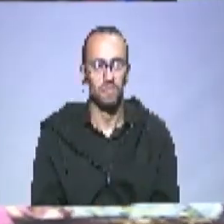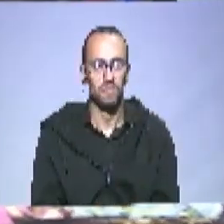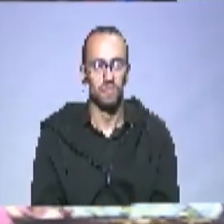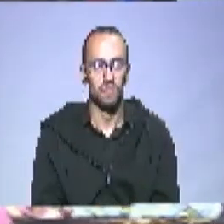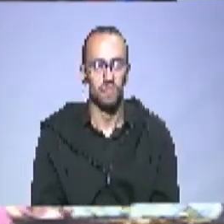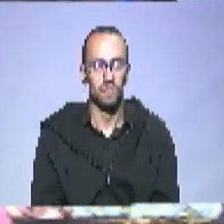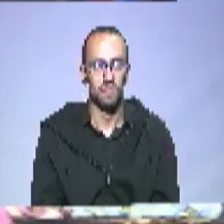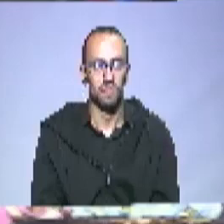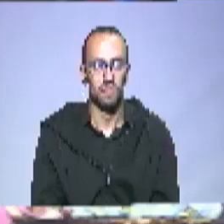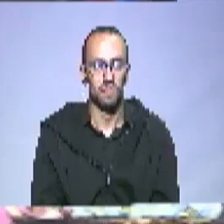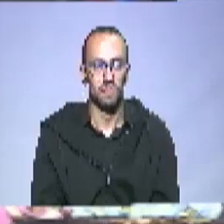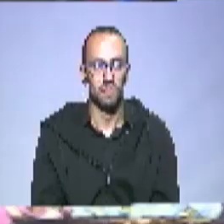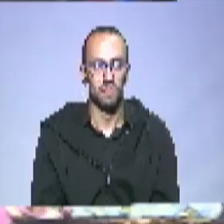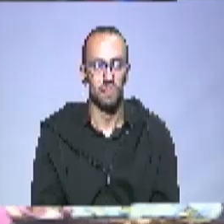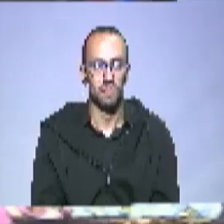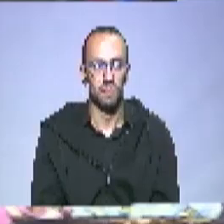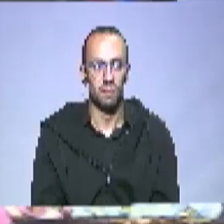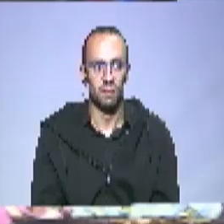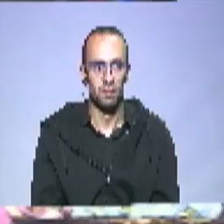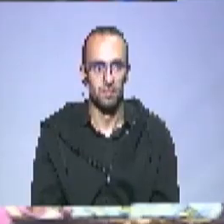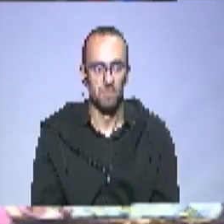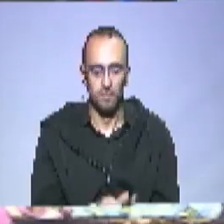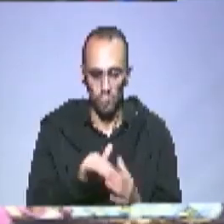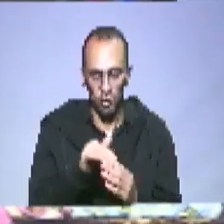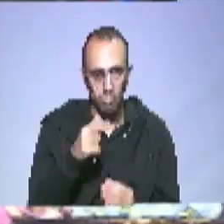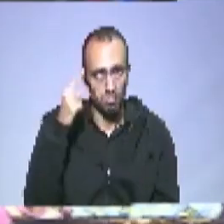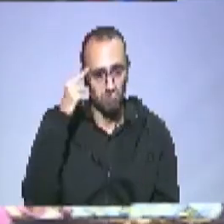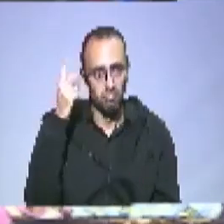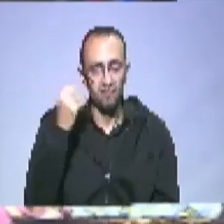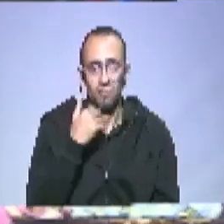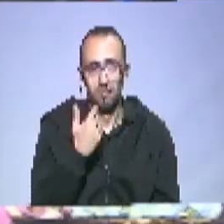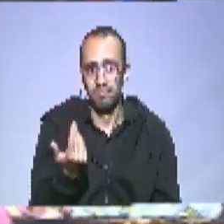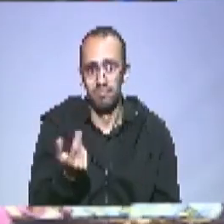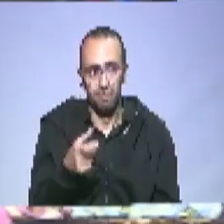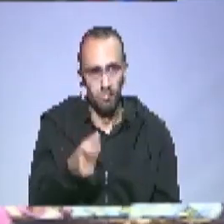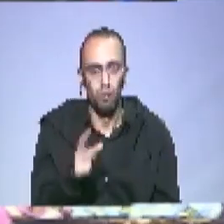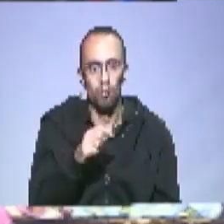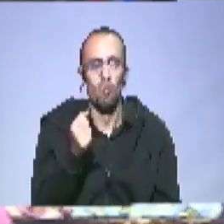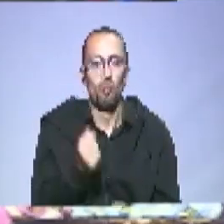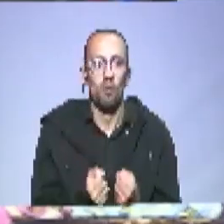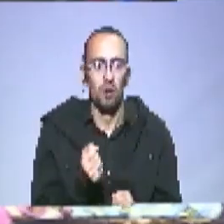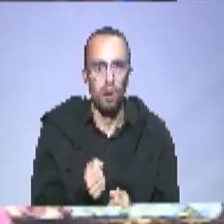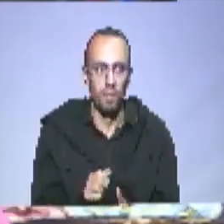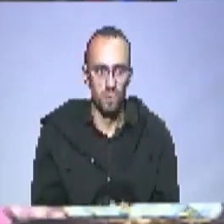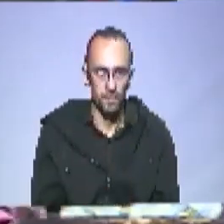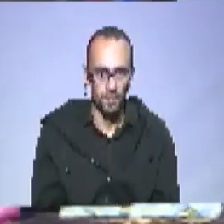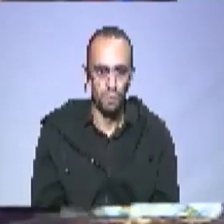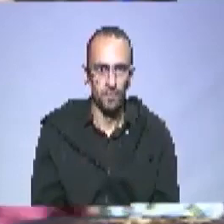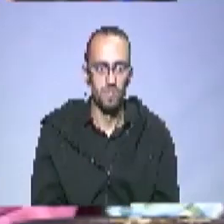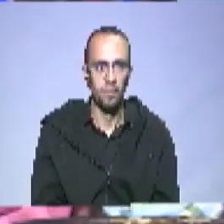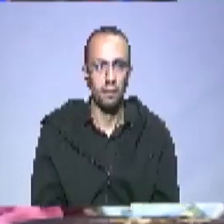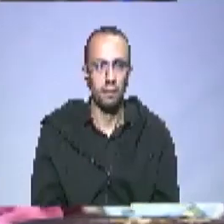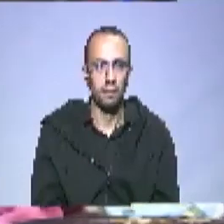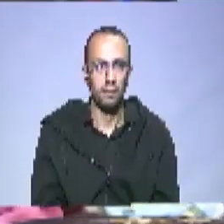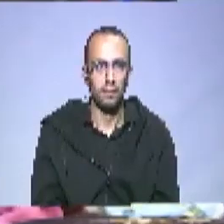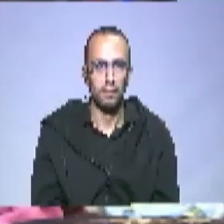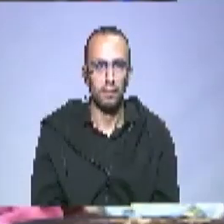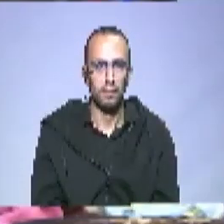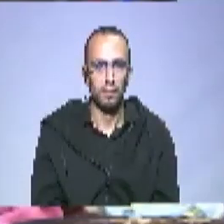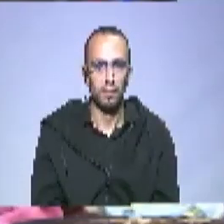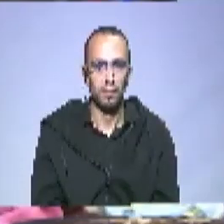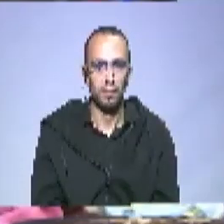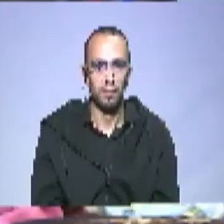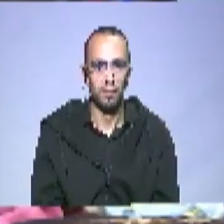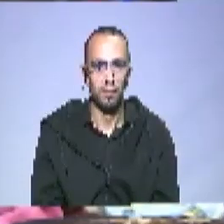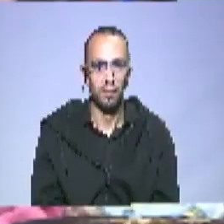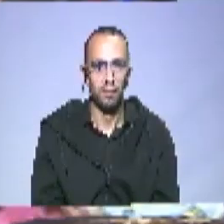هدا قدام كده سندوتشات كناش عاملين حسابها. ملوخية. ملوخية ممكن نجيبها. الفطيرة جميل. دلوقتي خلاص الفطيرة خلصت.